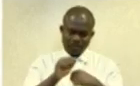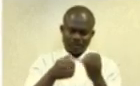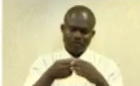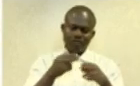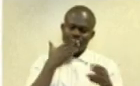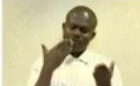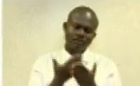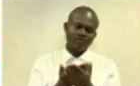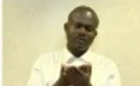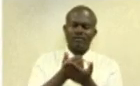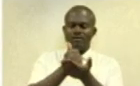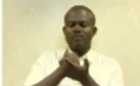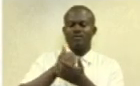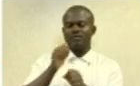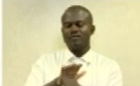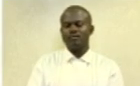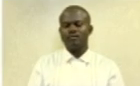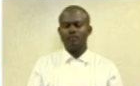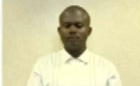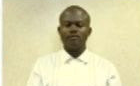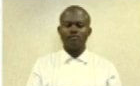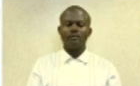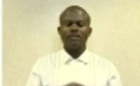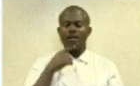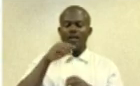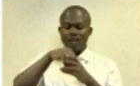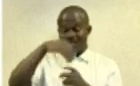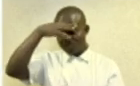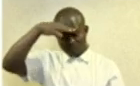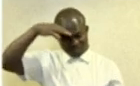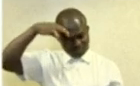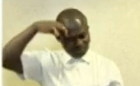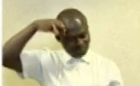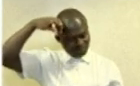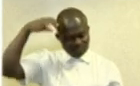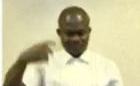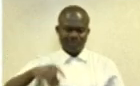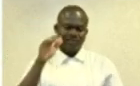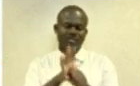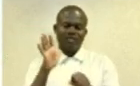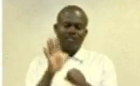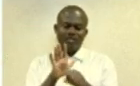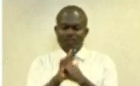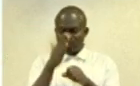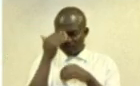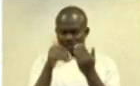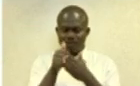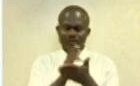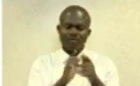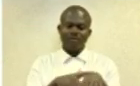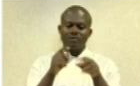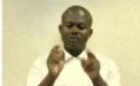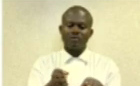neza baba badukoreye neza nta kibazo hari harimo imvune nyinshi cyane kubera ko ushobora kuza